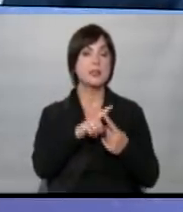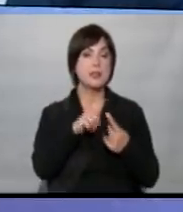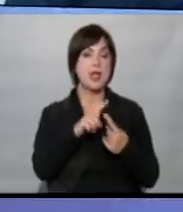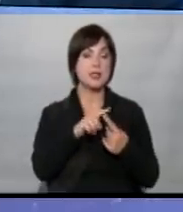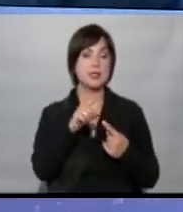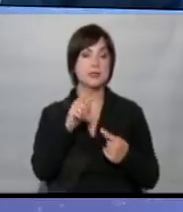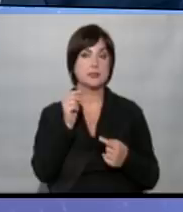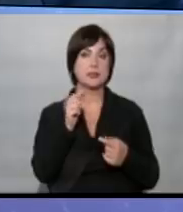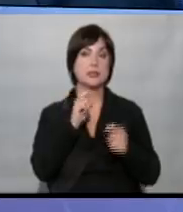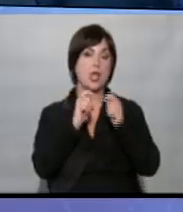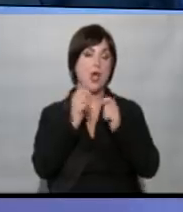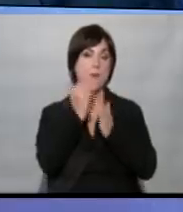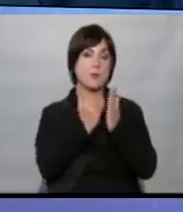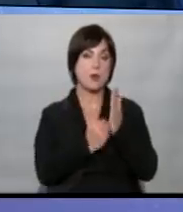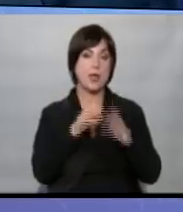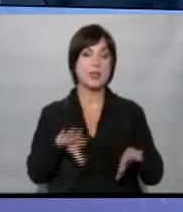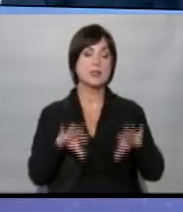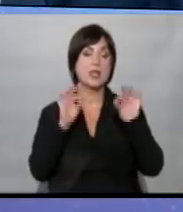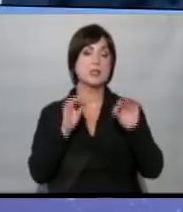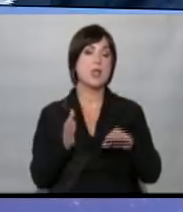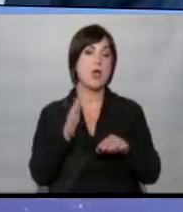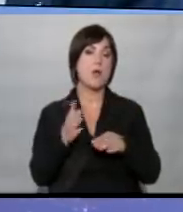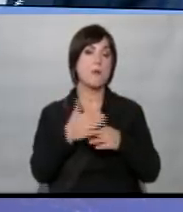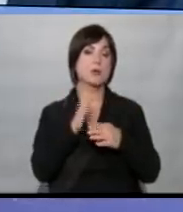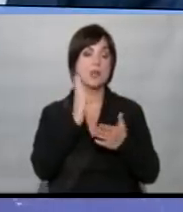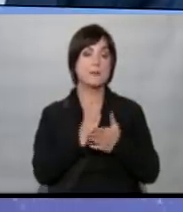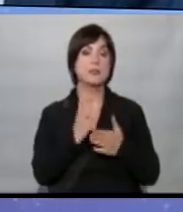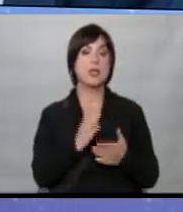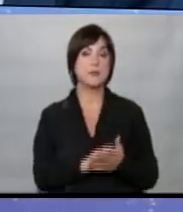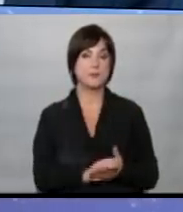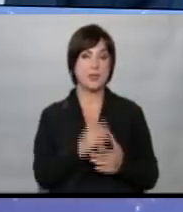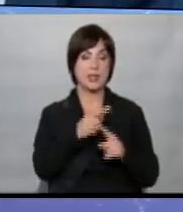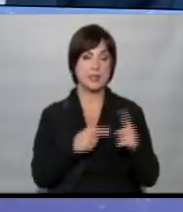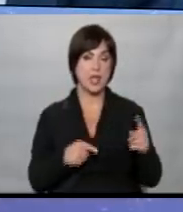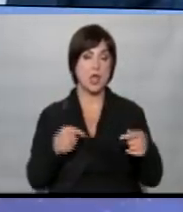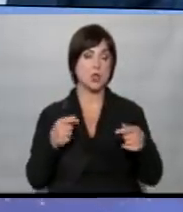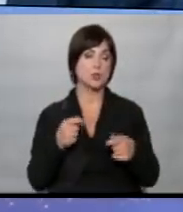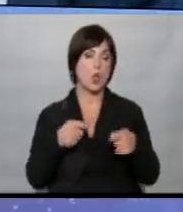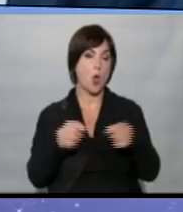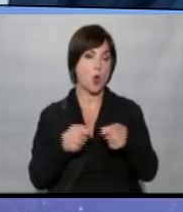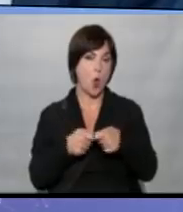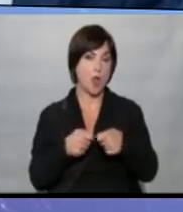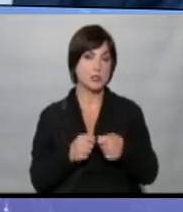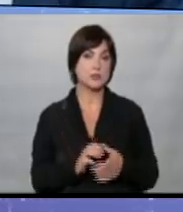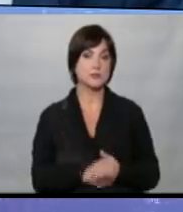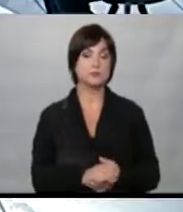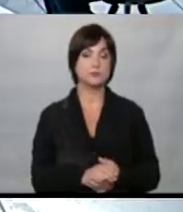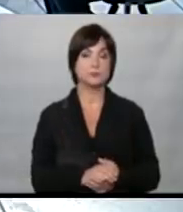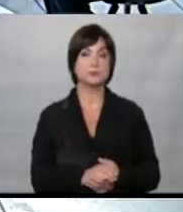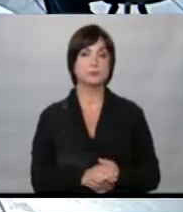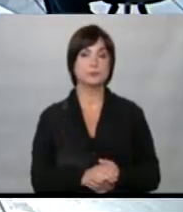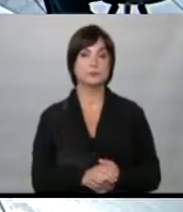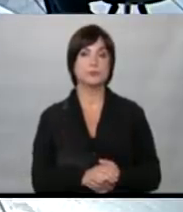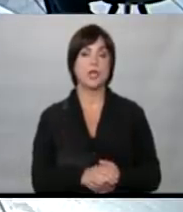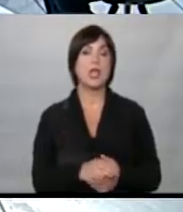платформа, за да ДУИ изнајде покритие, за да биде овај дел од коалицијата. За жал, другите...